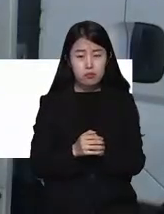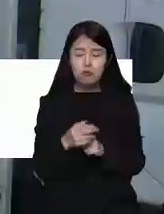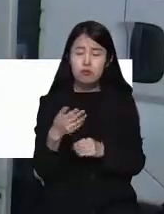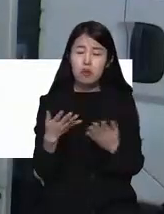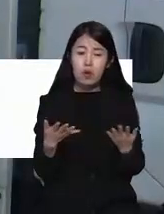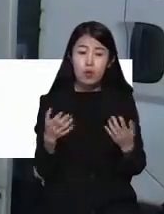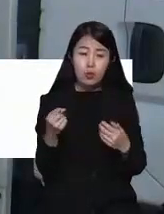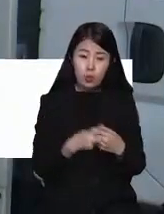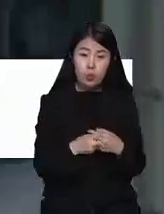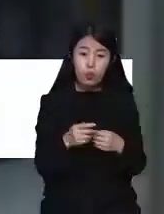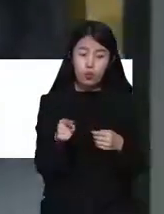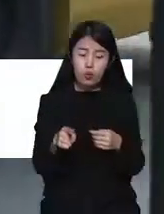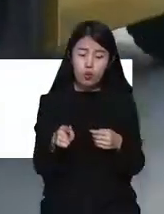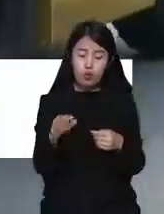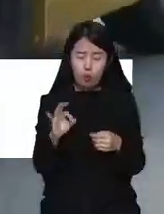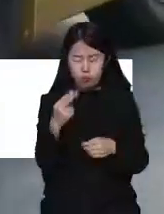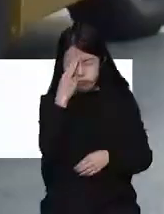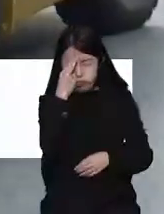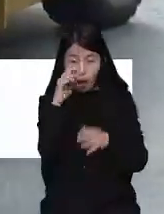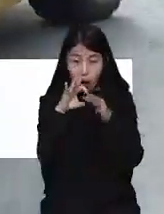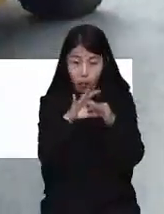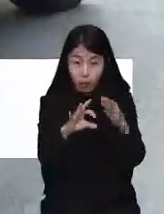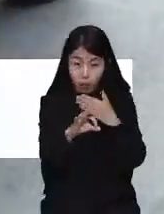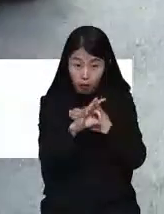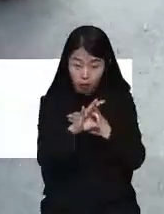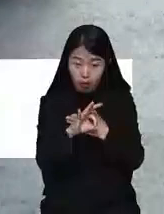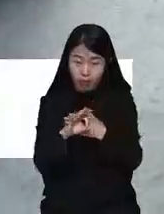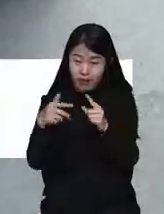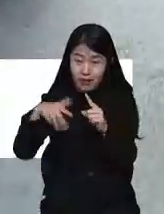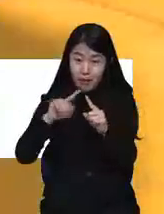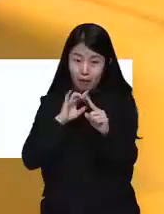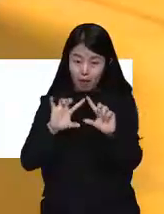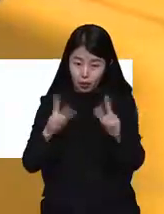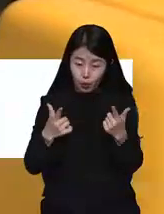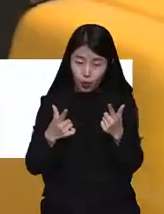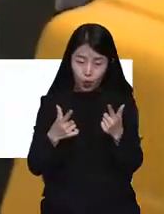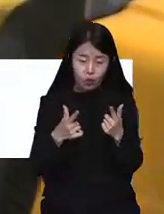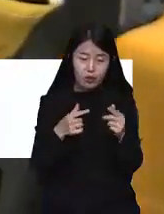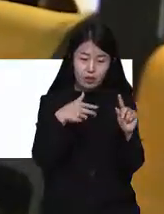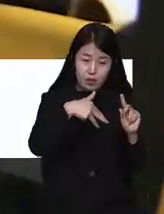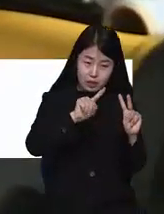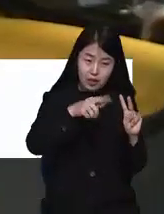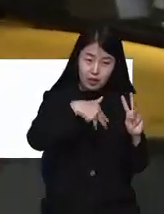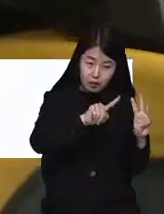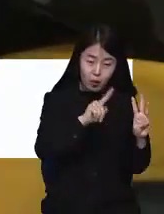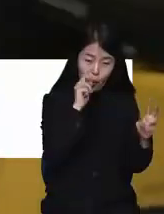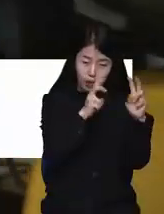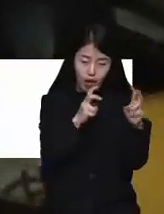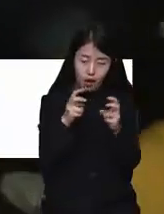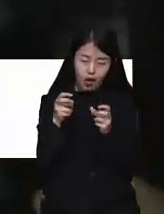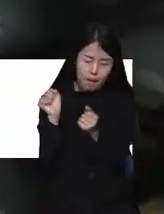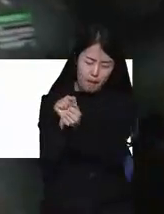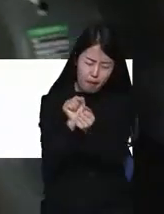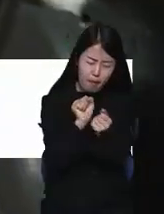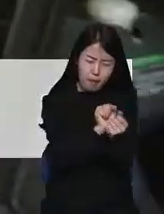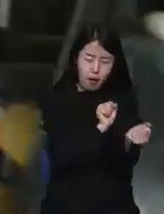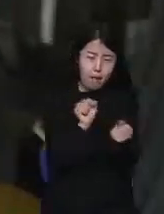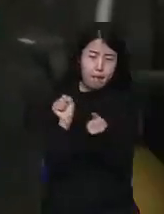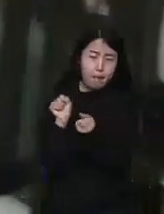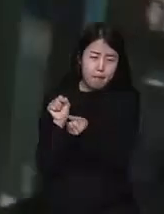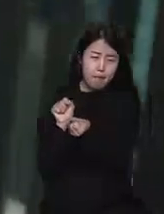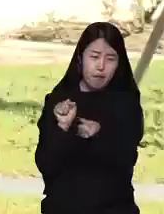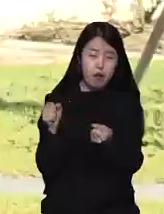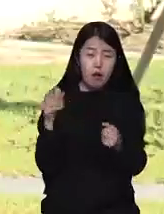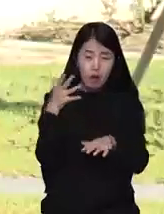협력업체들의 자금 경색이 계속되면 사태가 2, 3차 협력업체들까지 번져 지역경제 전체가 휘청거릴 위험이